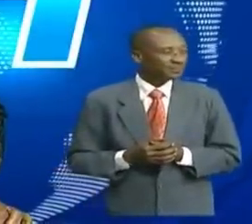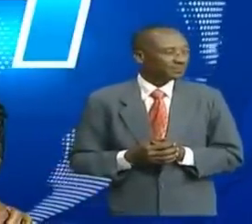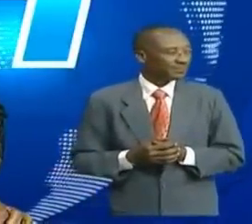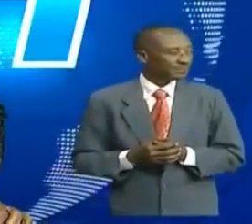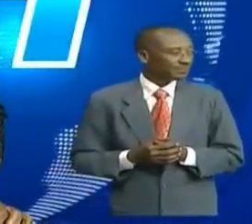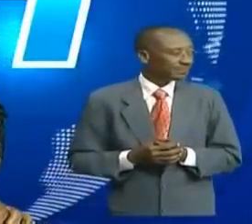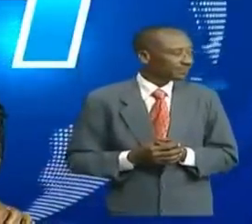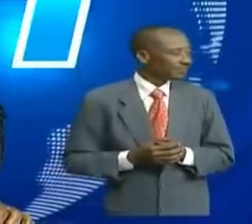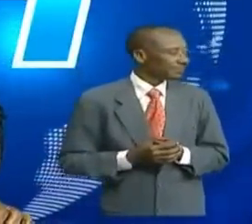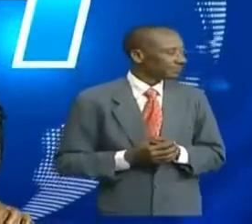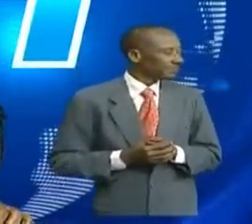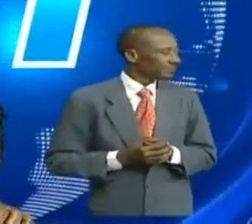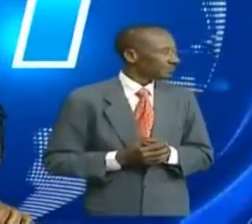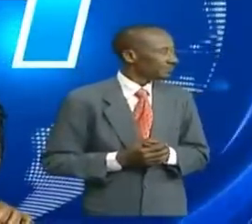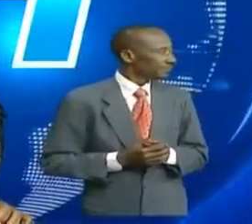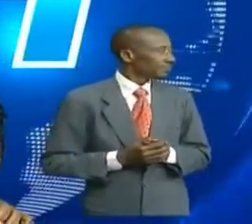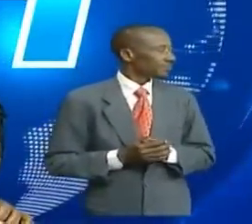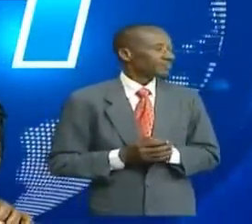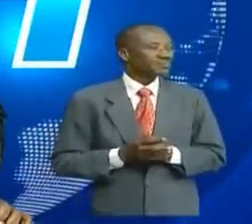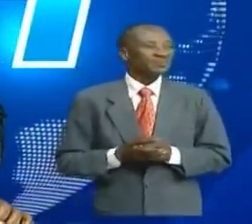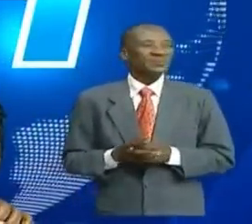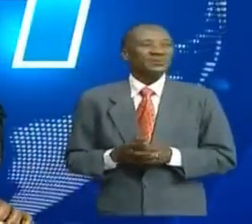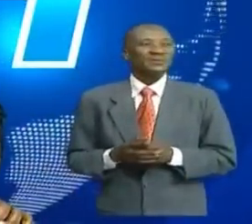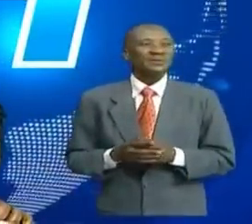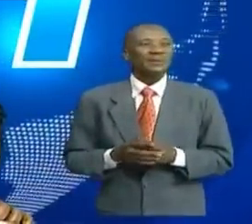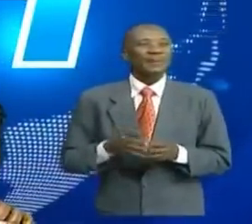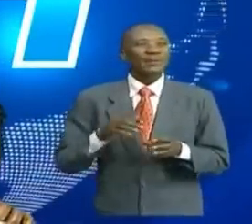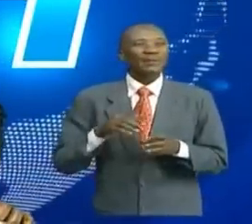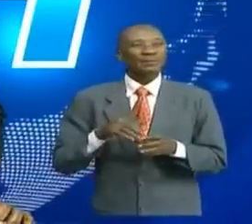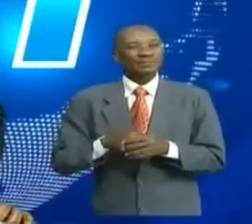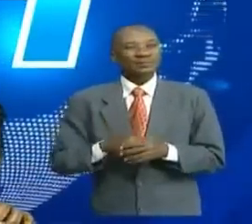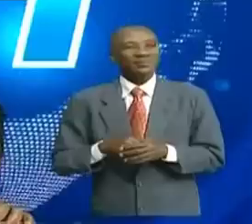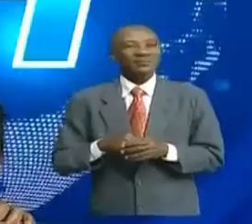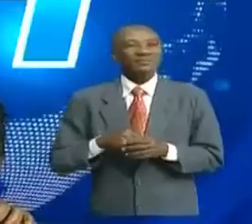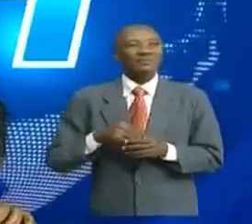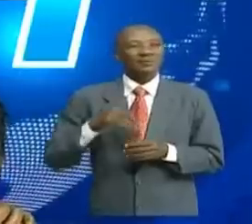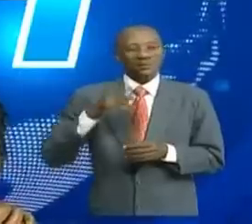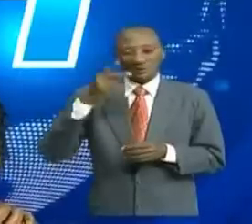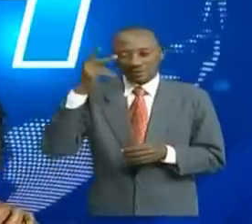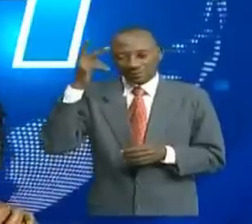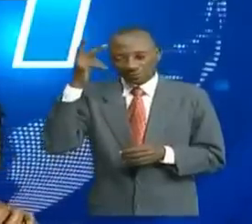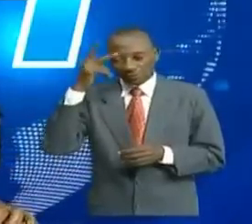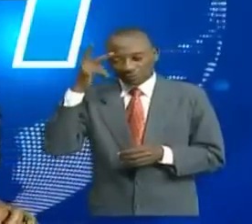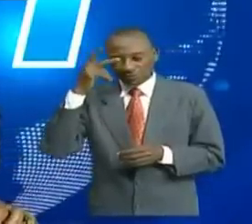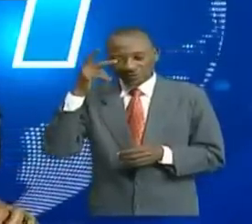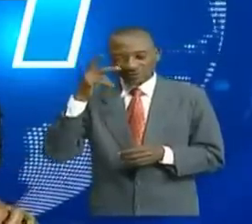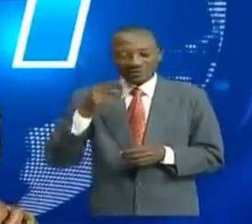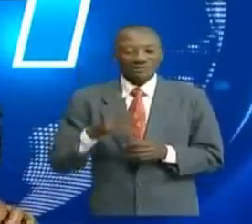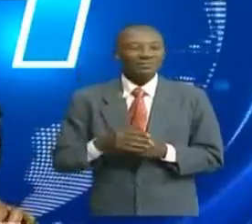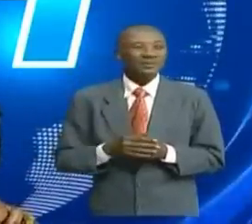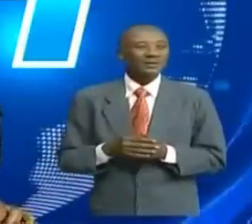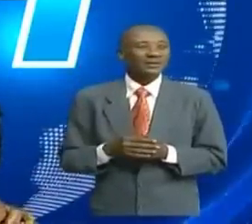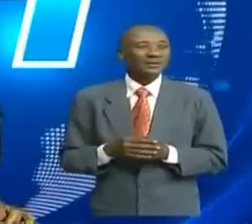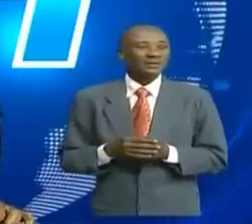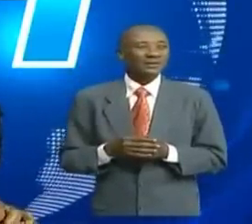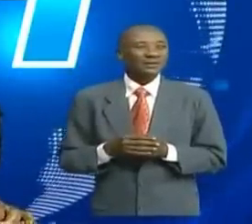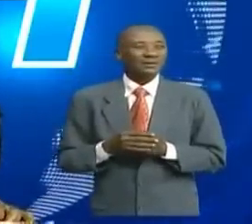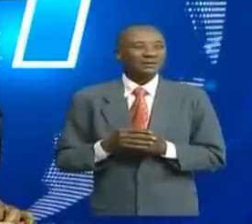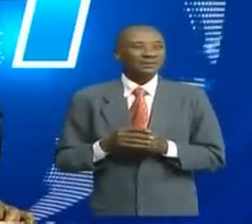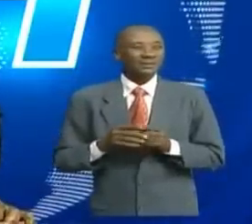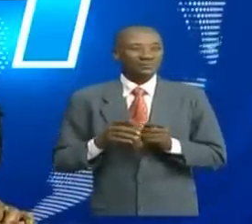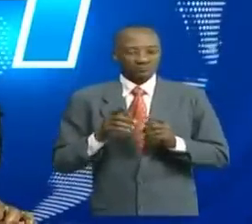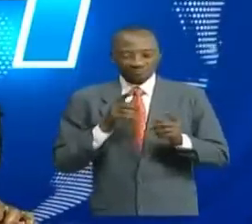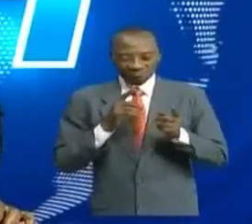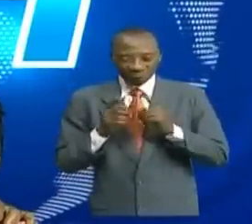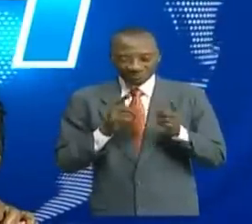En politique, Kilwando et son parti politique agissant pour la République a organisé